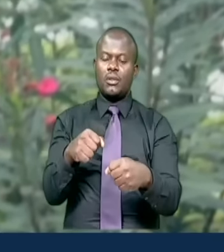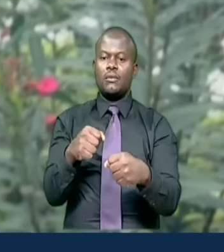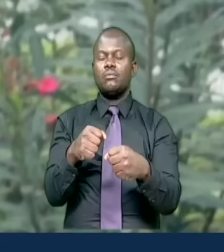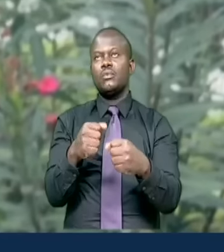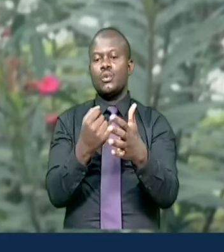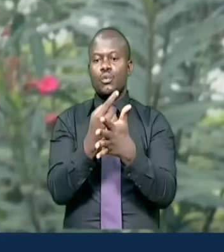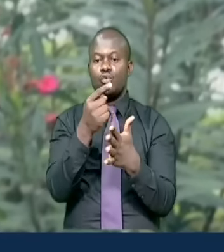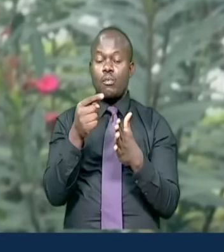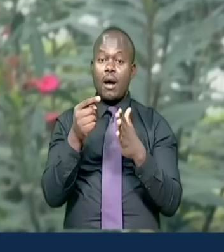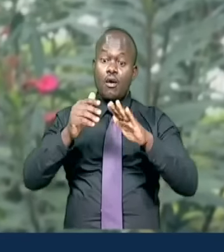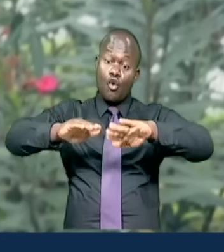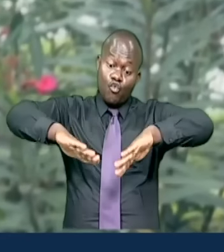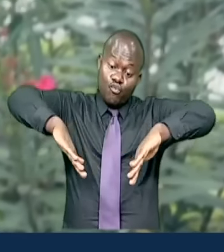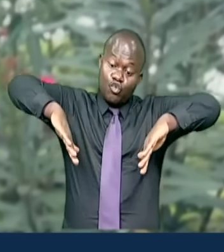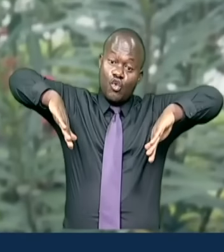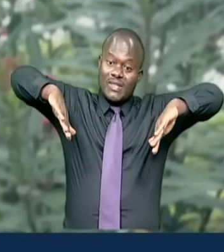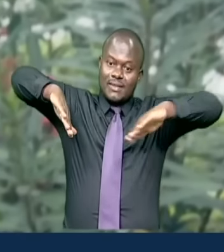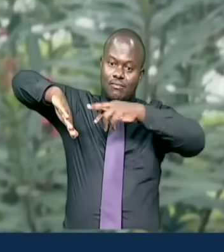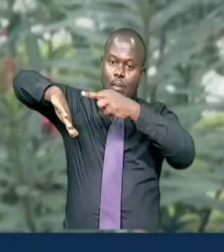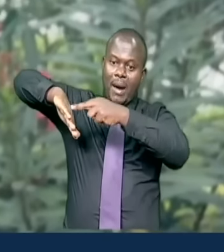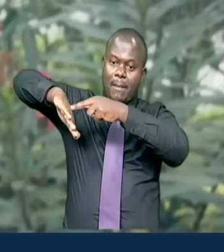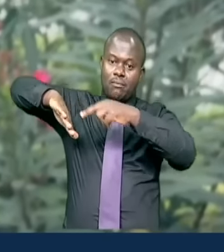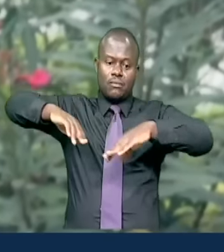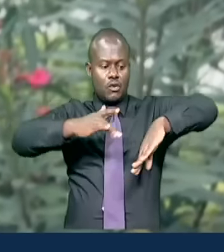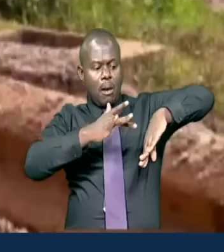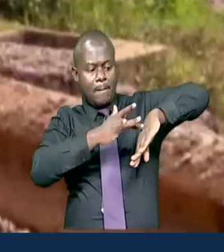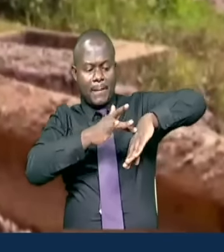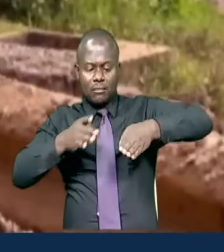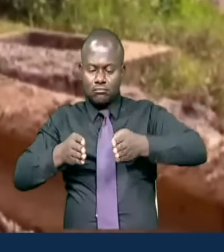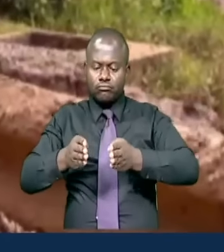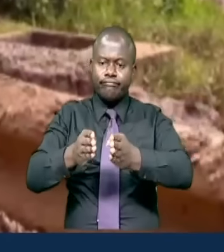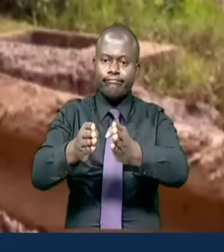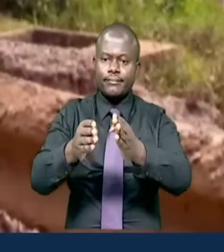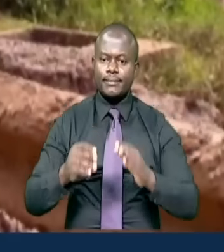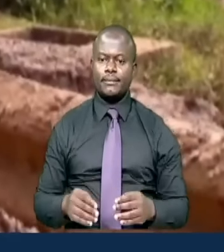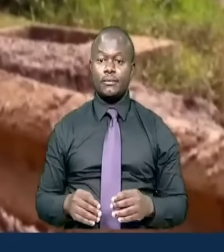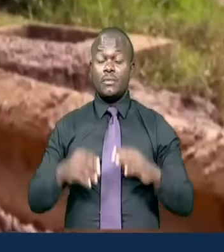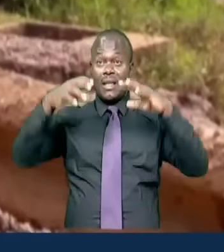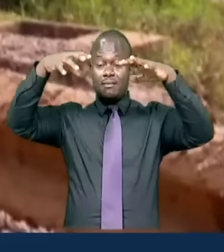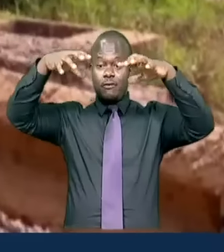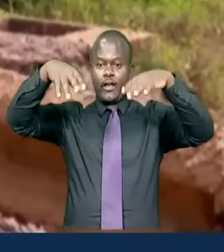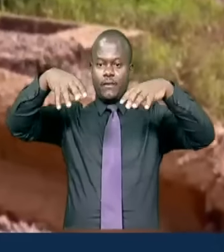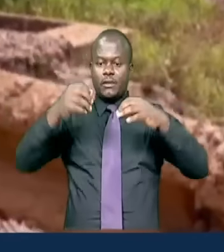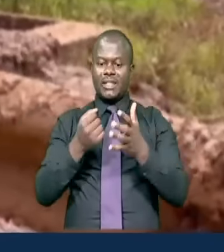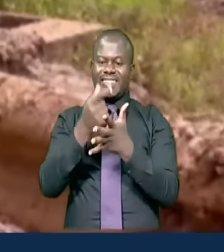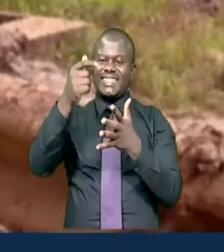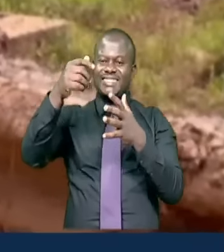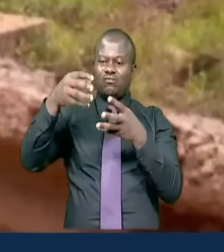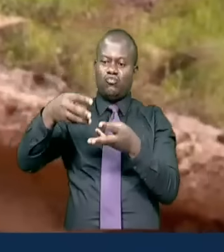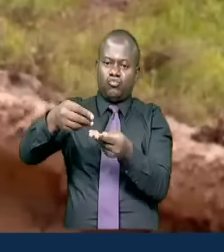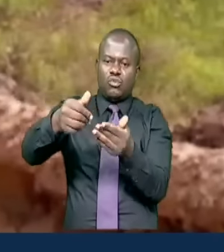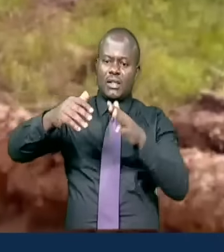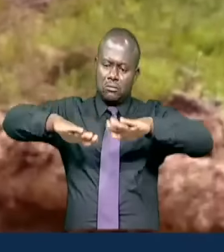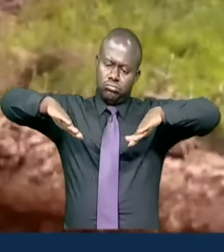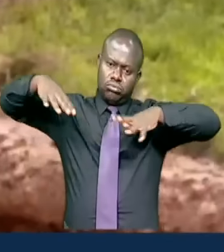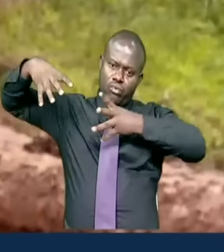gutuma umusozi ukomereka, tukubaka ahantu hakomeye. Imvura iri kugwa muri iki gihe yateje inkangu henshi mu bice uyu muhanda